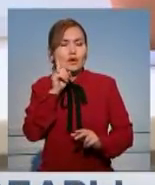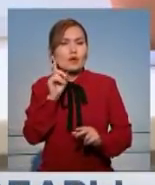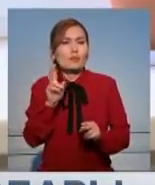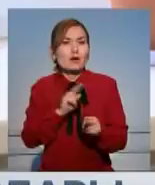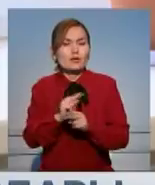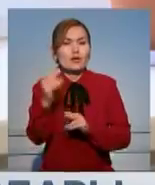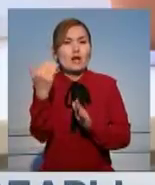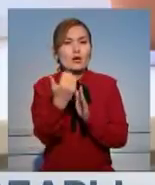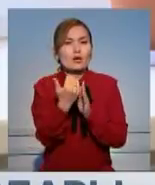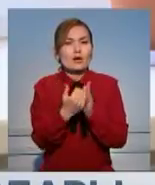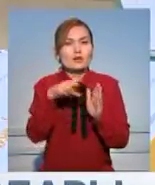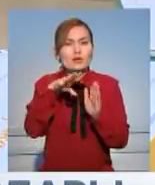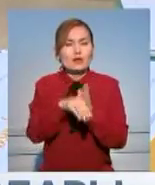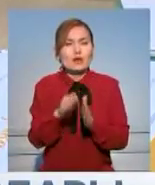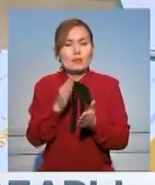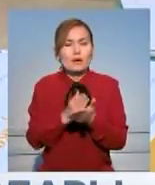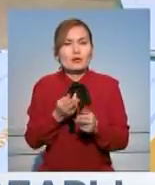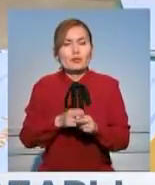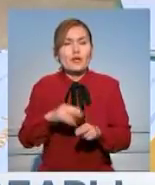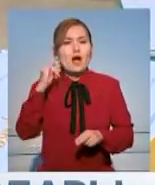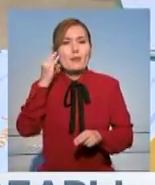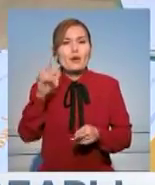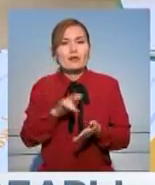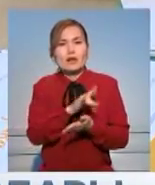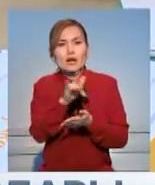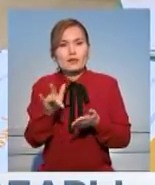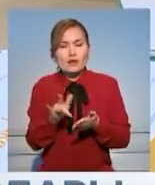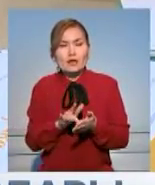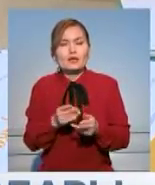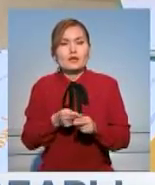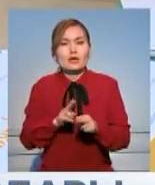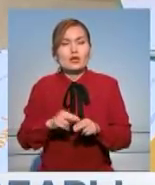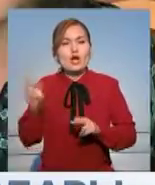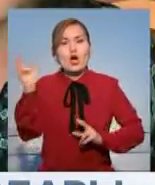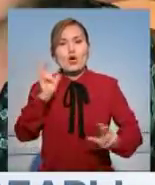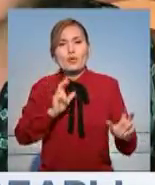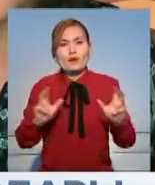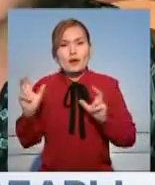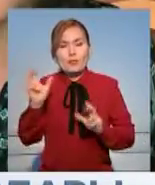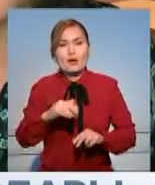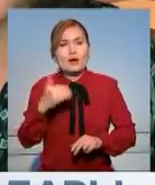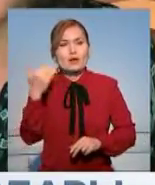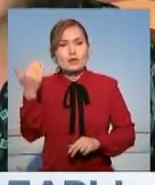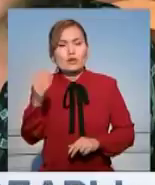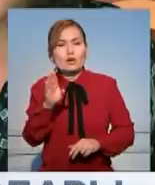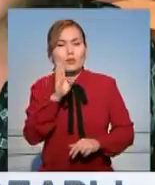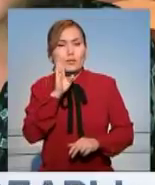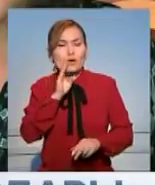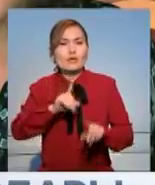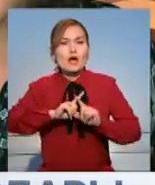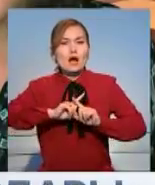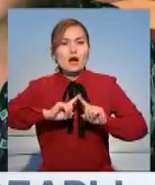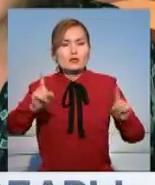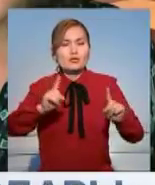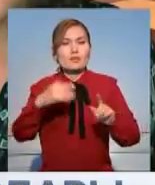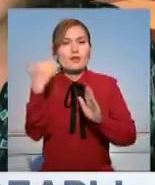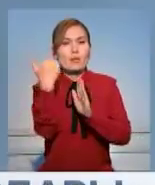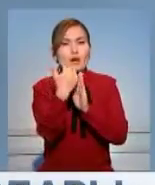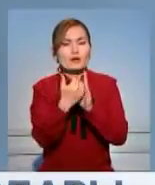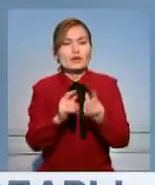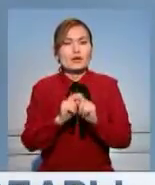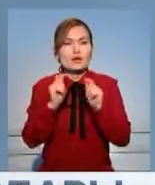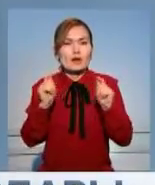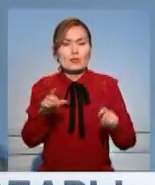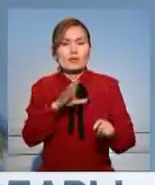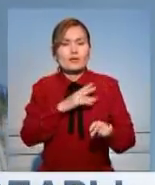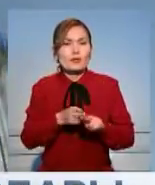тәрбие саласына енгізілген. Жуырда Павлодар мемлекеттік педагогикалық университетінде Жанардың бастамасымен инклюзивті орталық ашылды. Ол